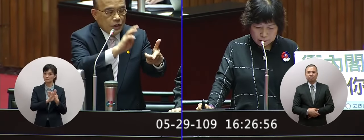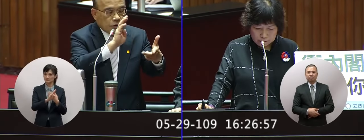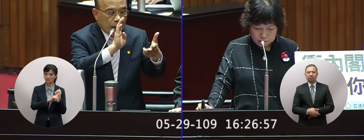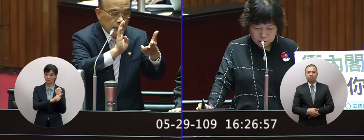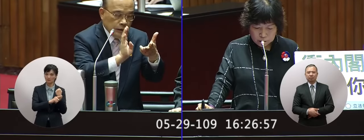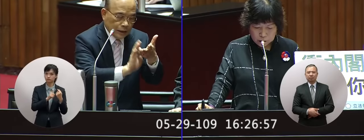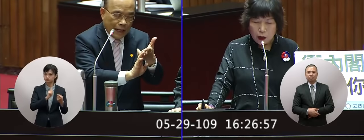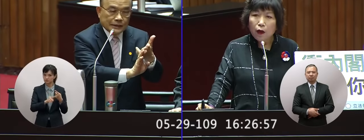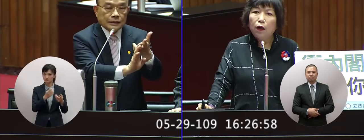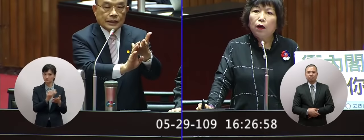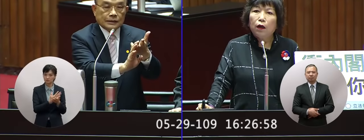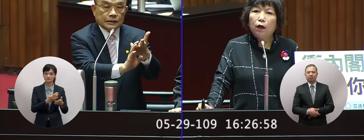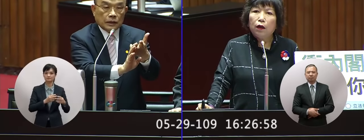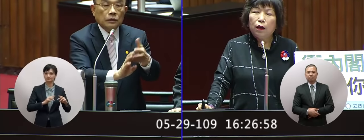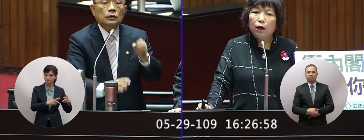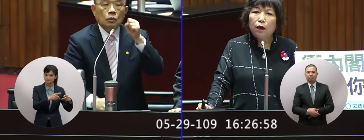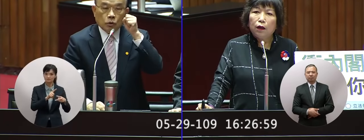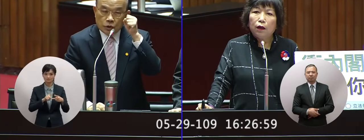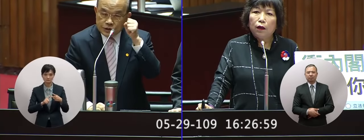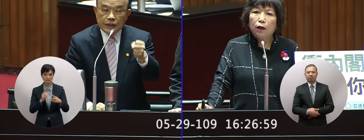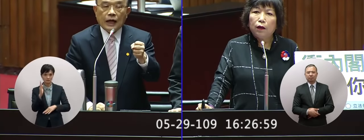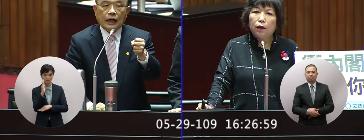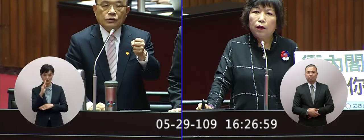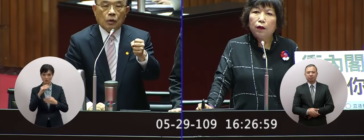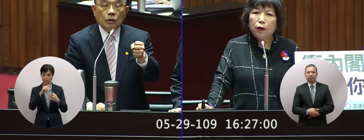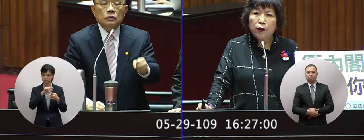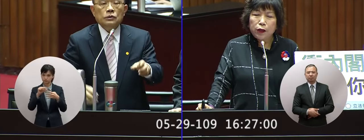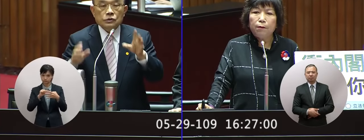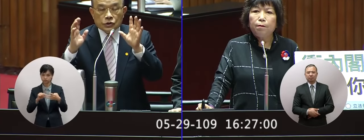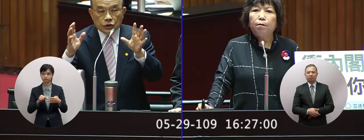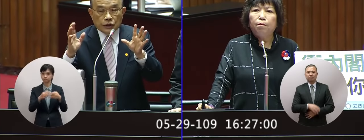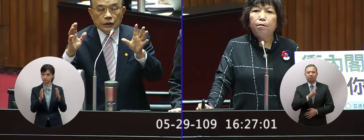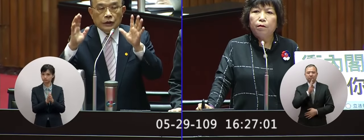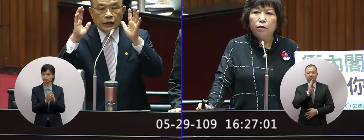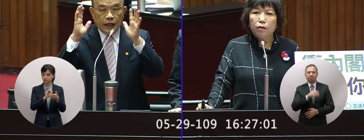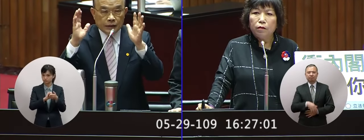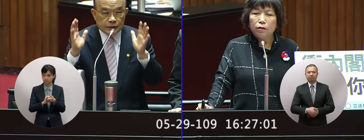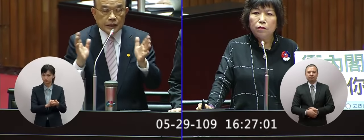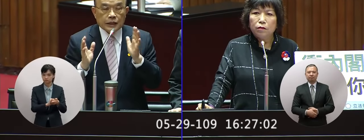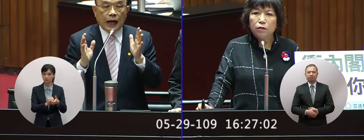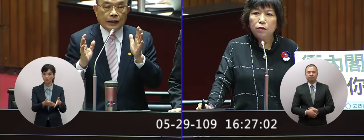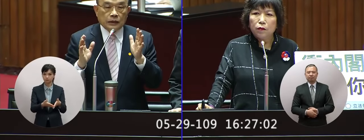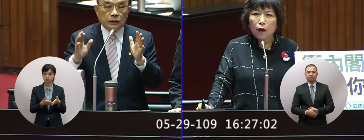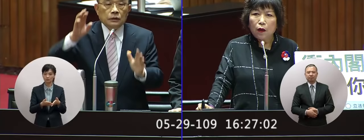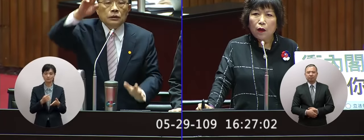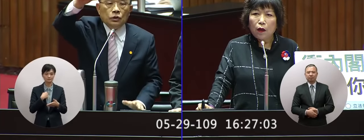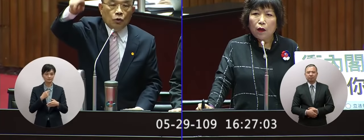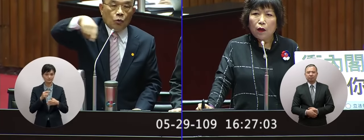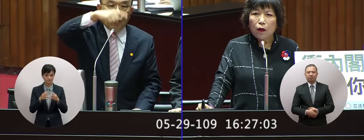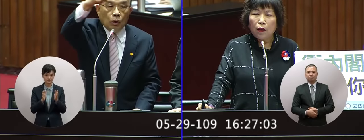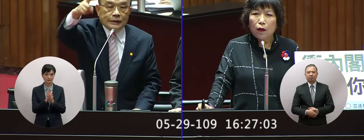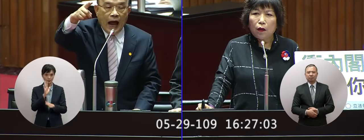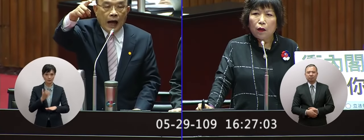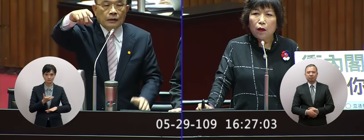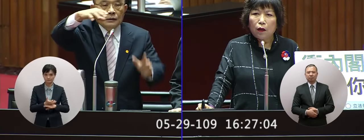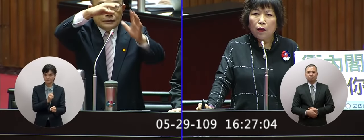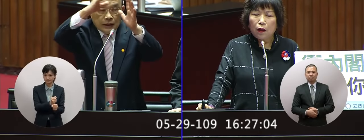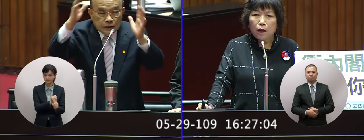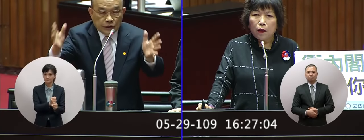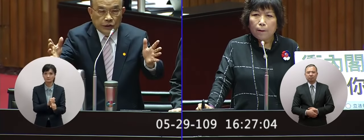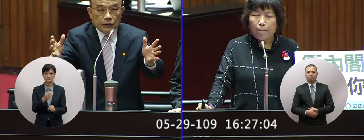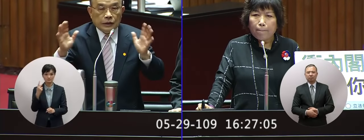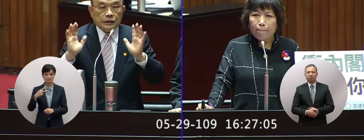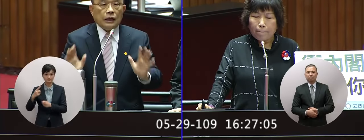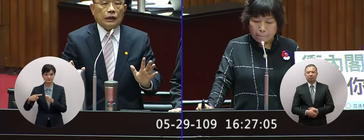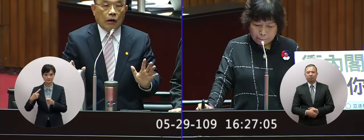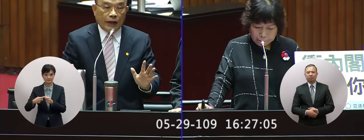该预算预算，该政策政策，我都尽量来做。至于年金改革，有国家